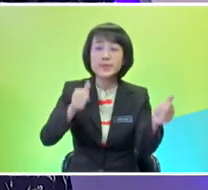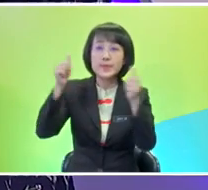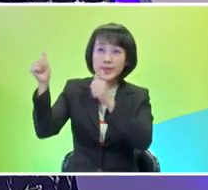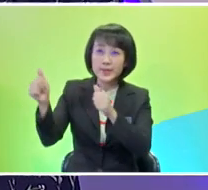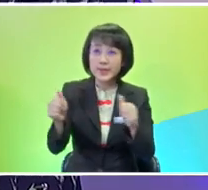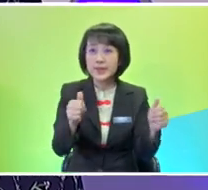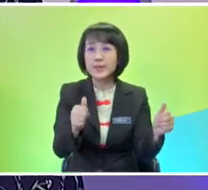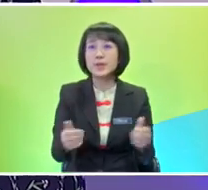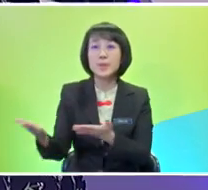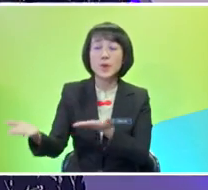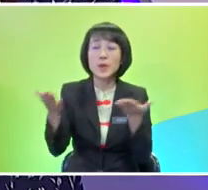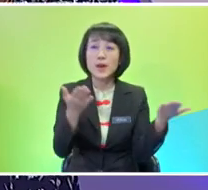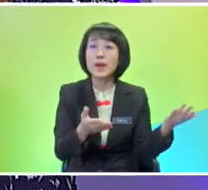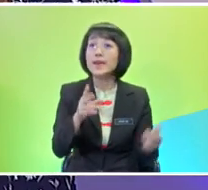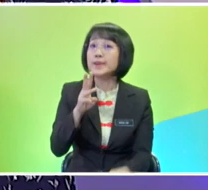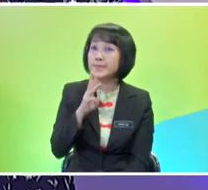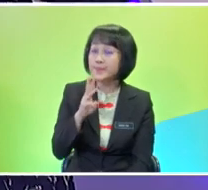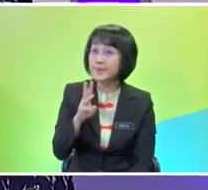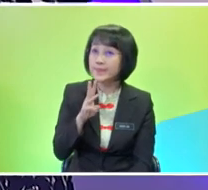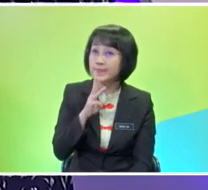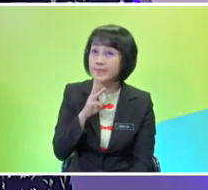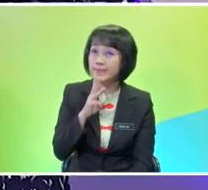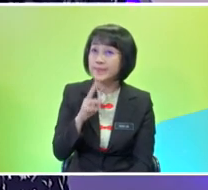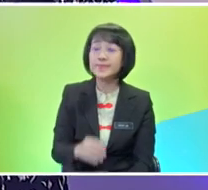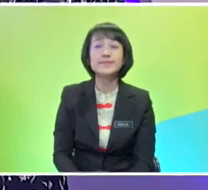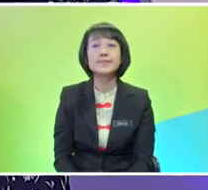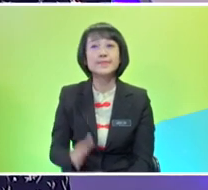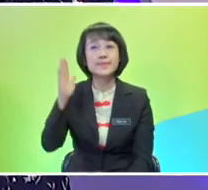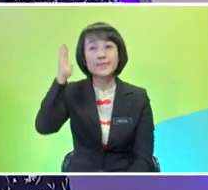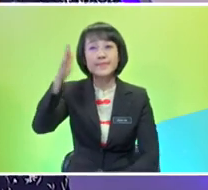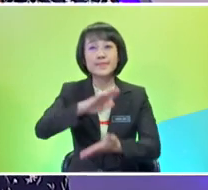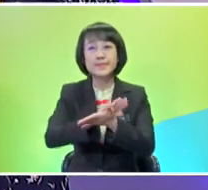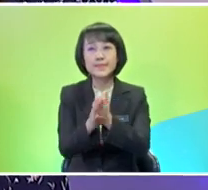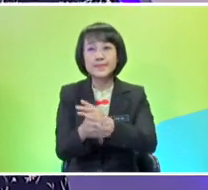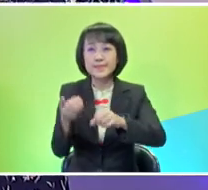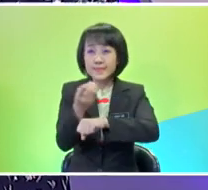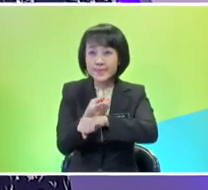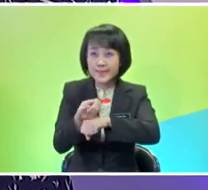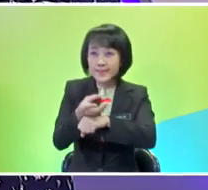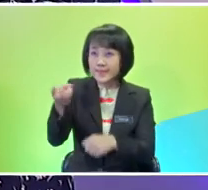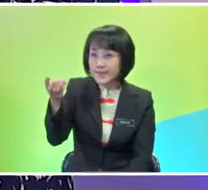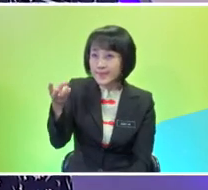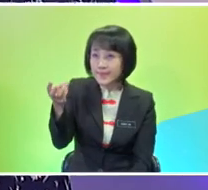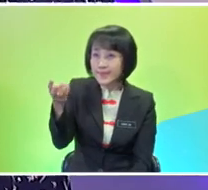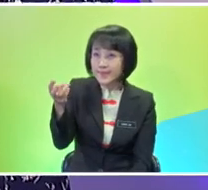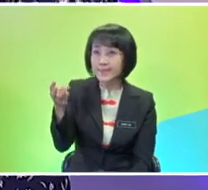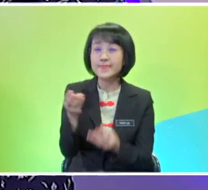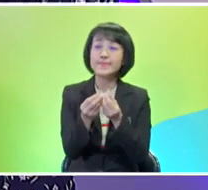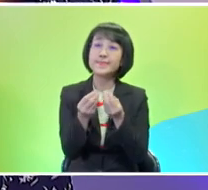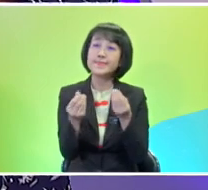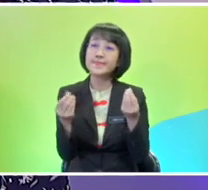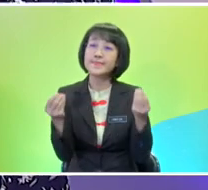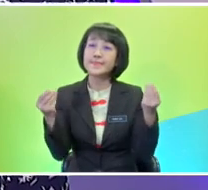di rumah apabila dibawa oleh air maka dia akan menjadi debu-debu halus seperti pasir Oke